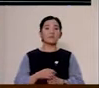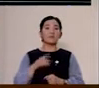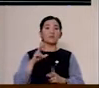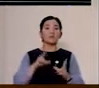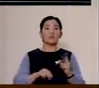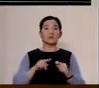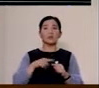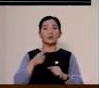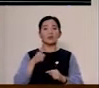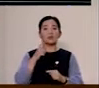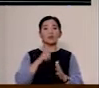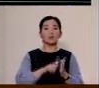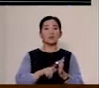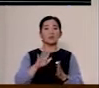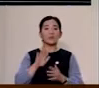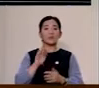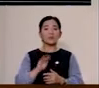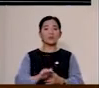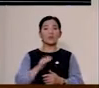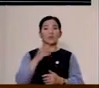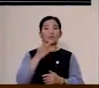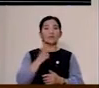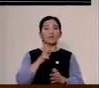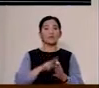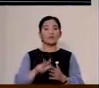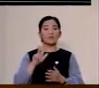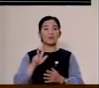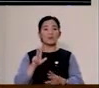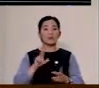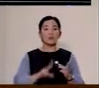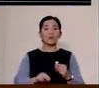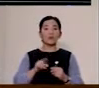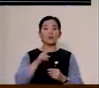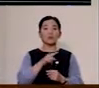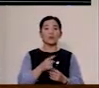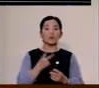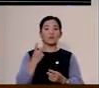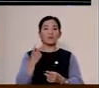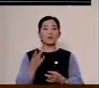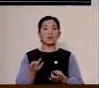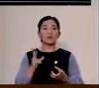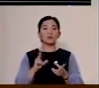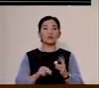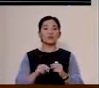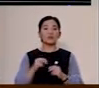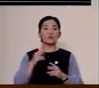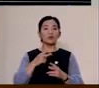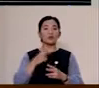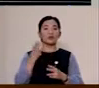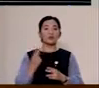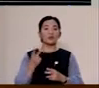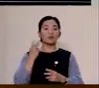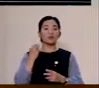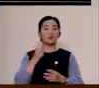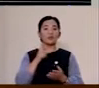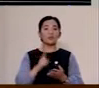175283. Округляем уже, вот 5 остается, а сотни 200 мы должны округлить. 2 это